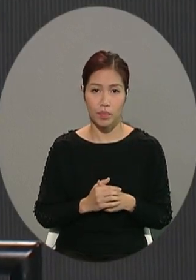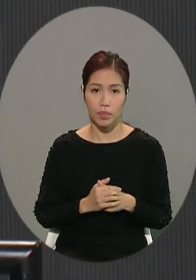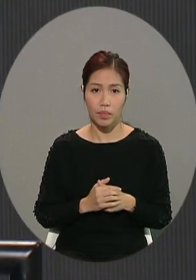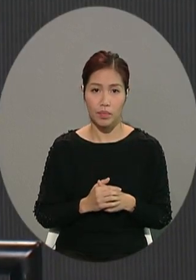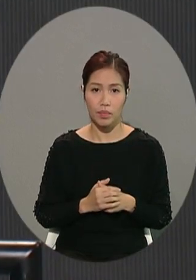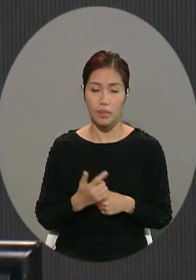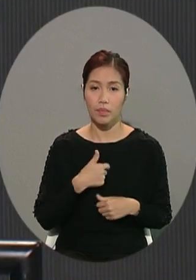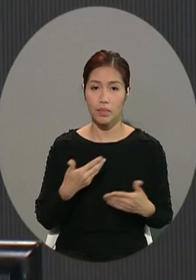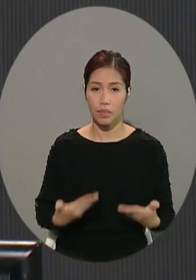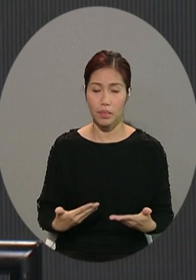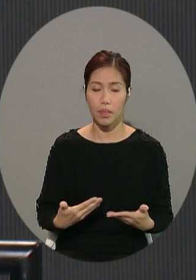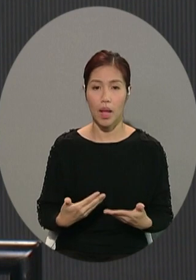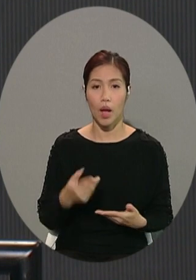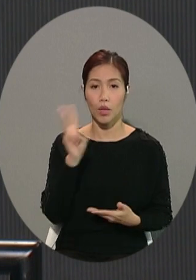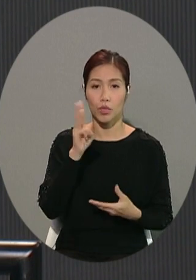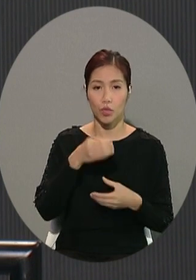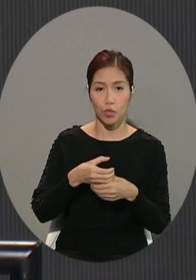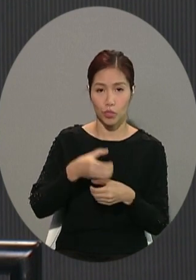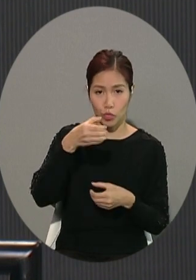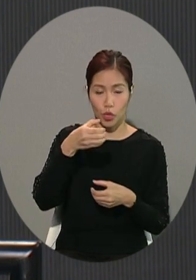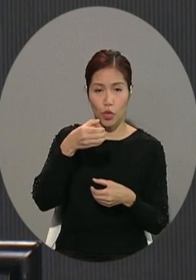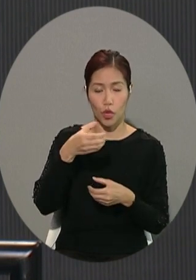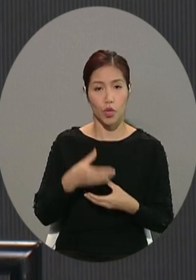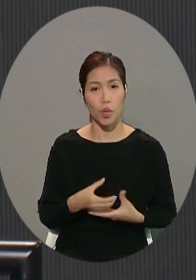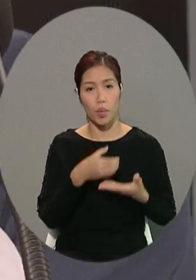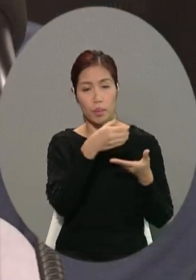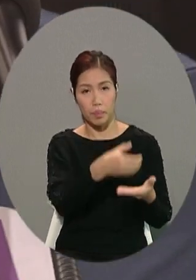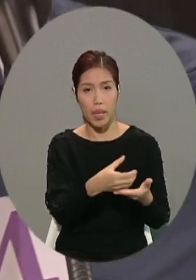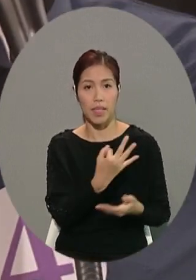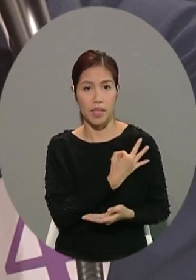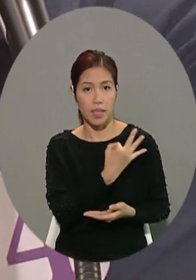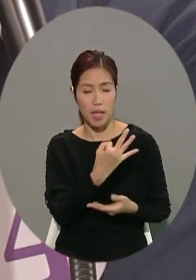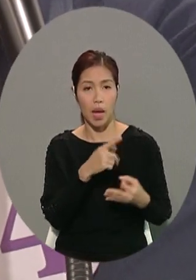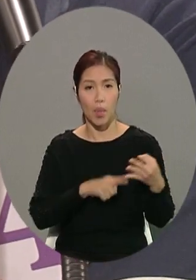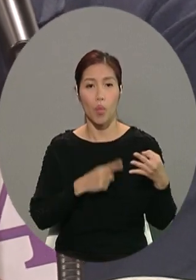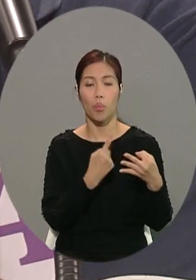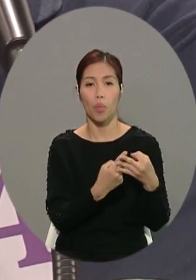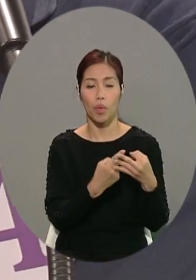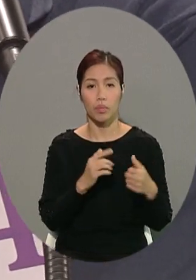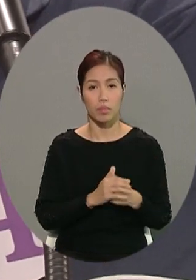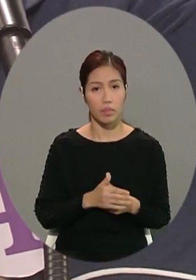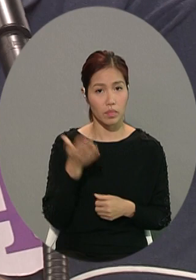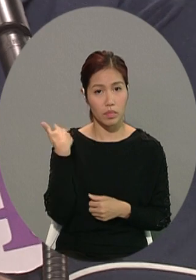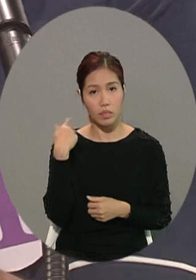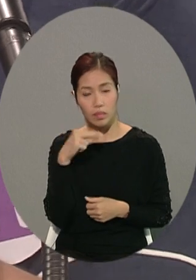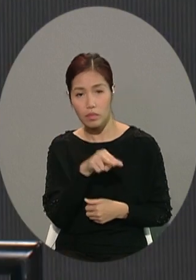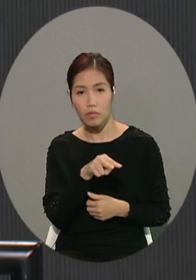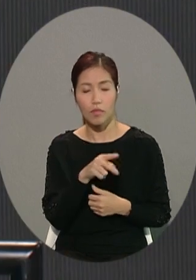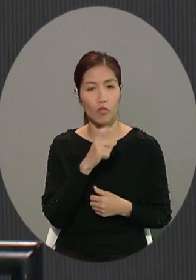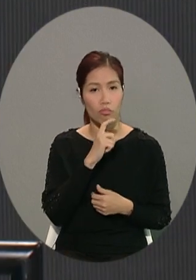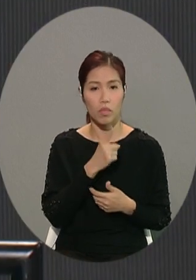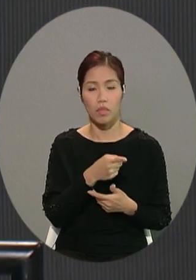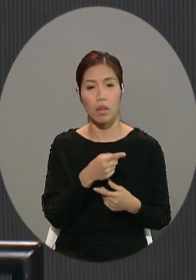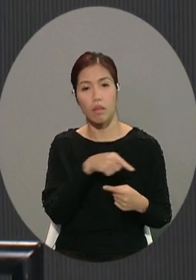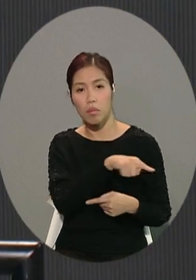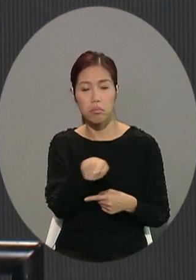我今天拿了一支水过来，我是想送给三号候选人黄俊阳先生。那之前呢就见到他呢很多事人家